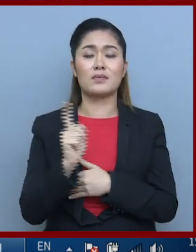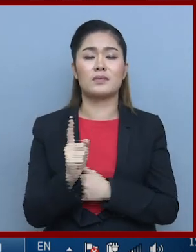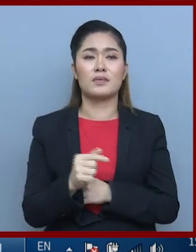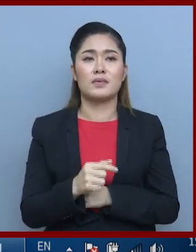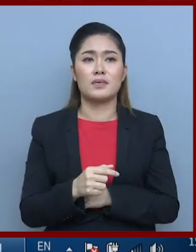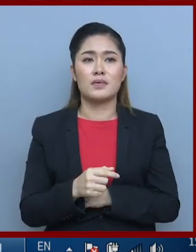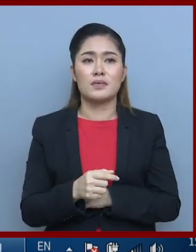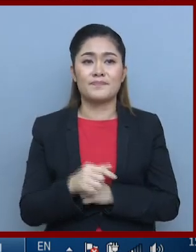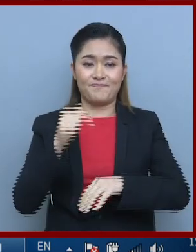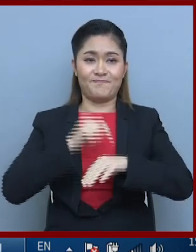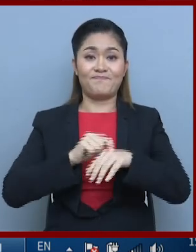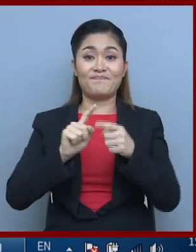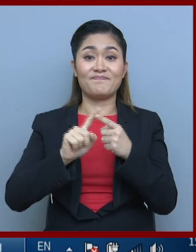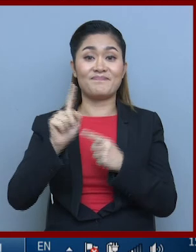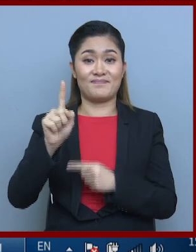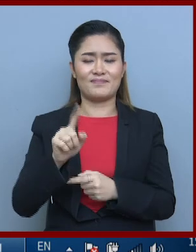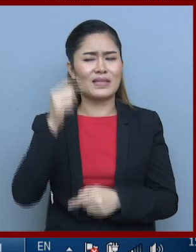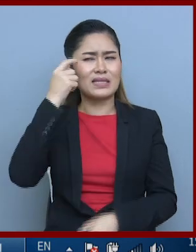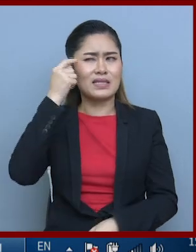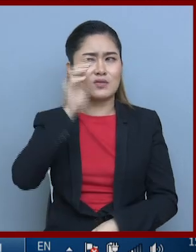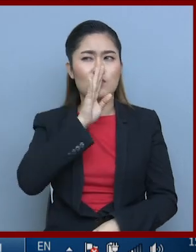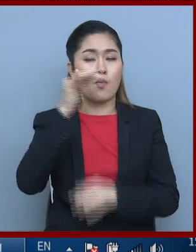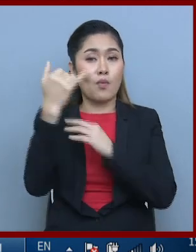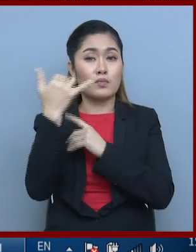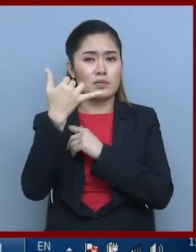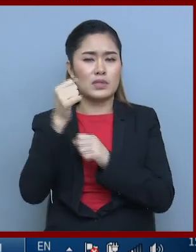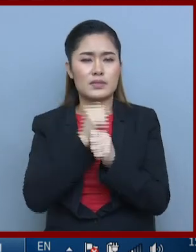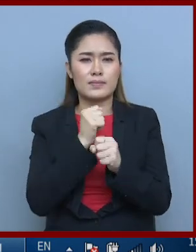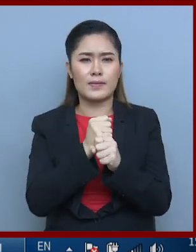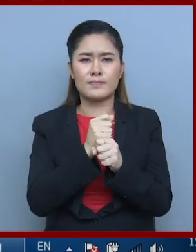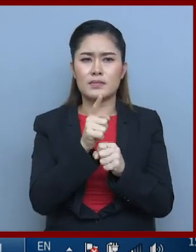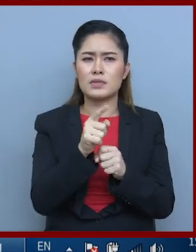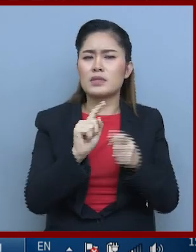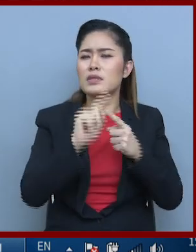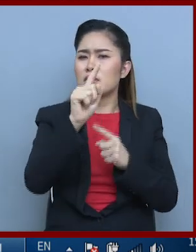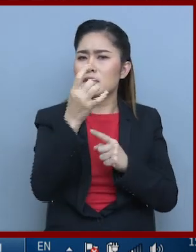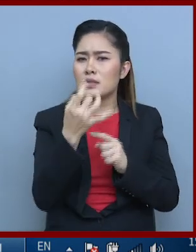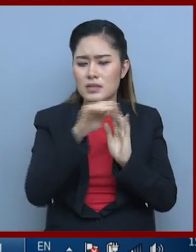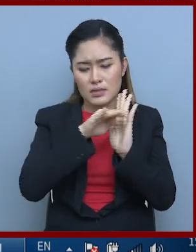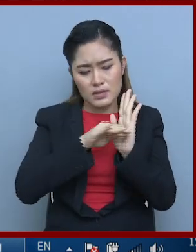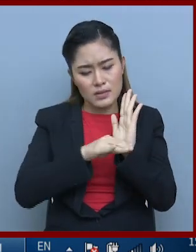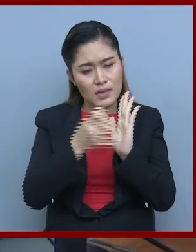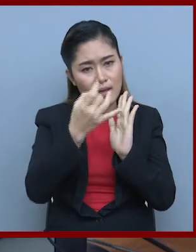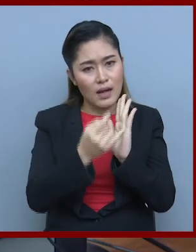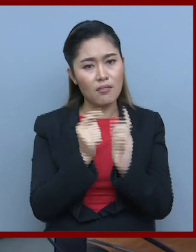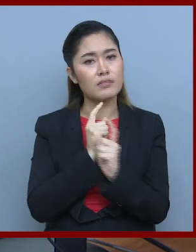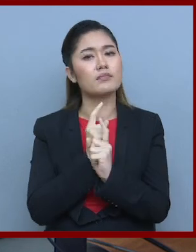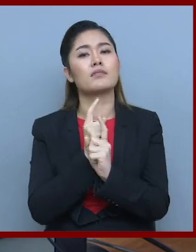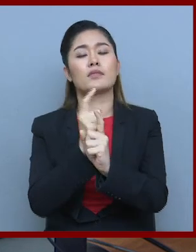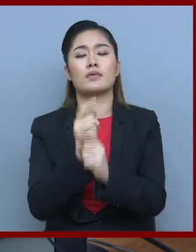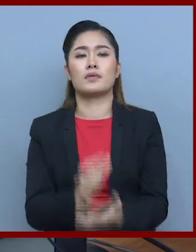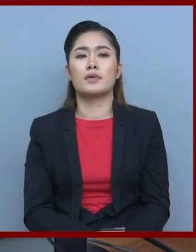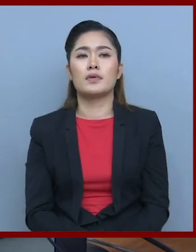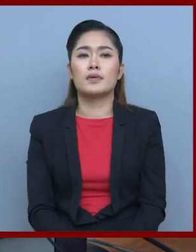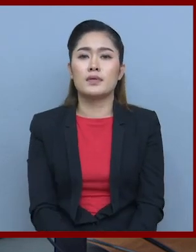ครับ timer 1เราลองนึกว่าเราเป็นคอมพิวเตอร์เรามาทำให้1เราทำอะไรดูโค้ดที่เขา